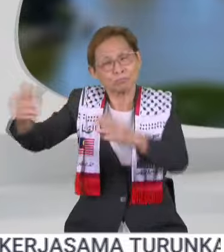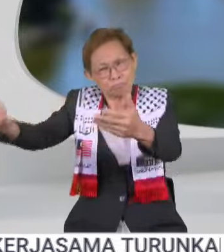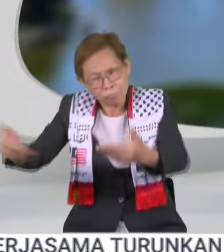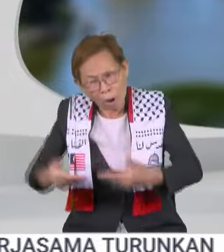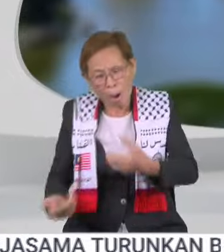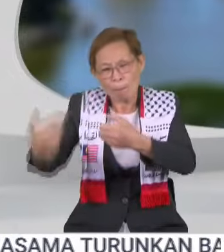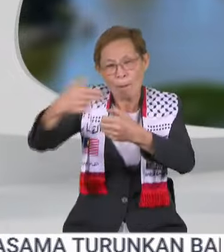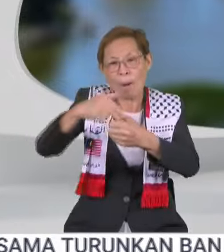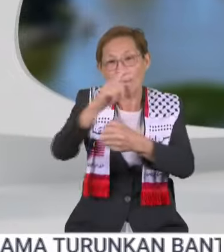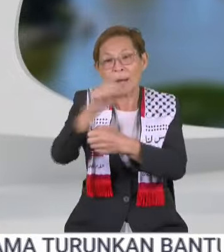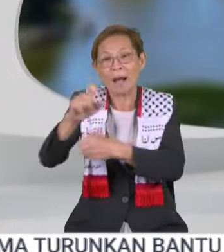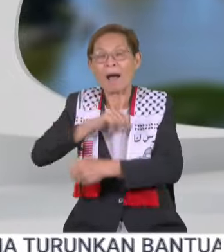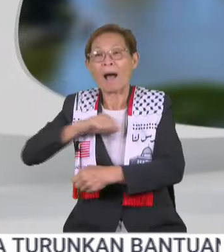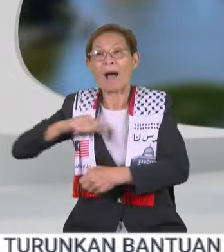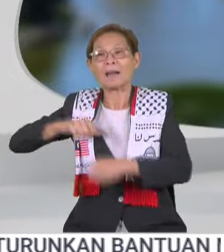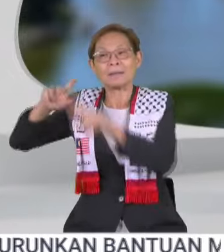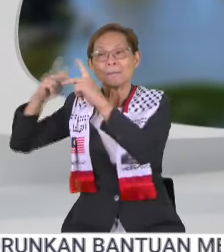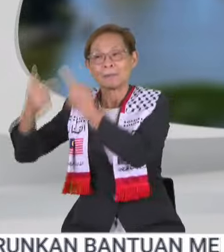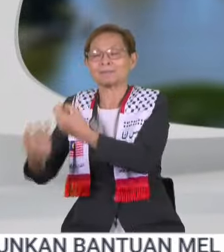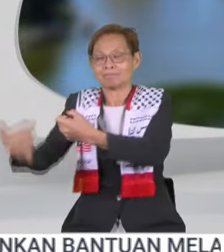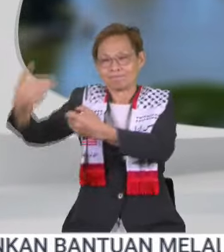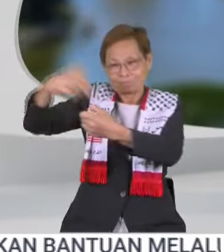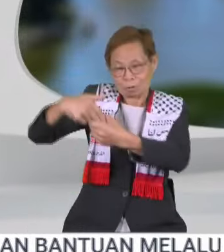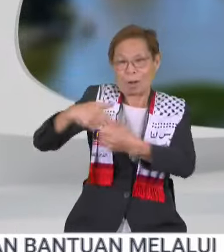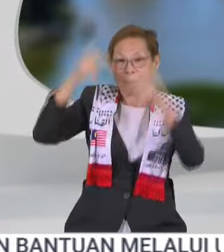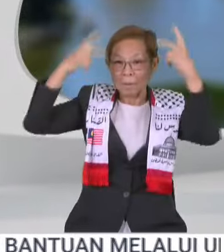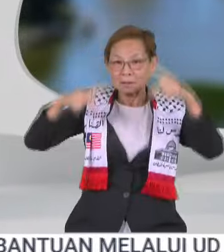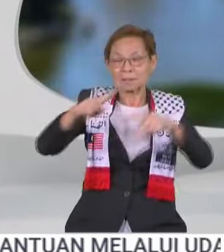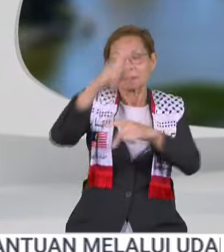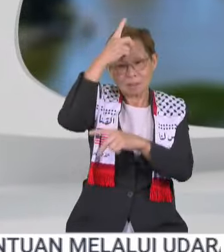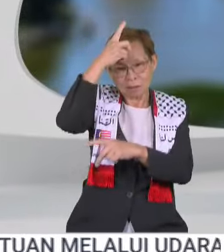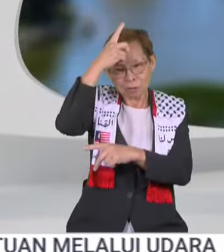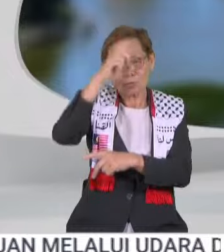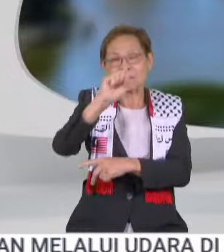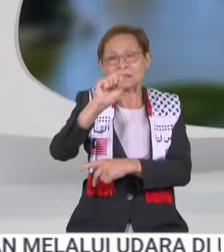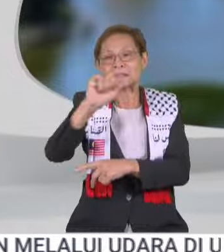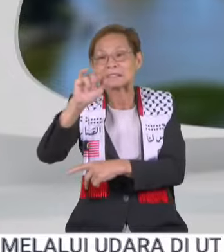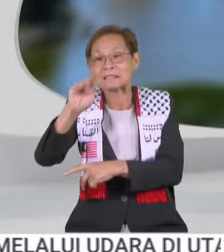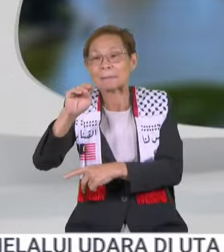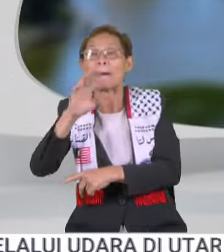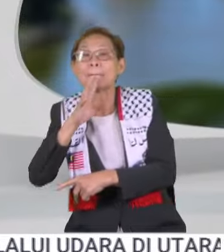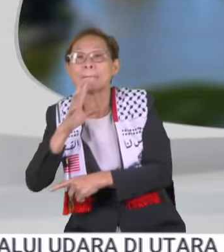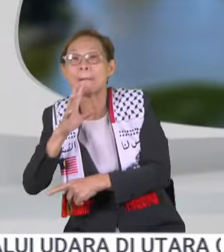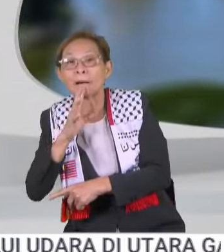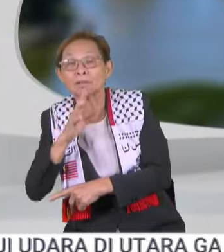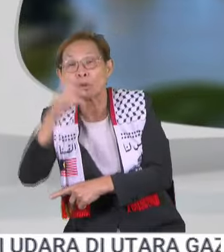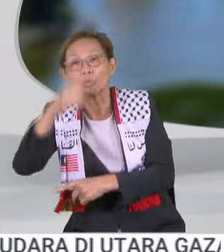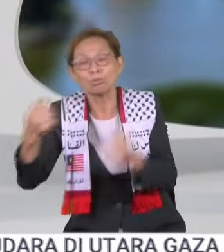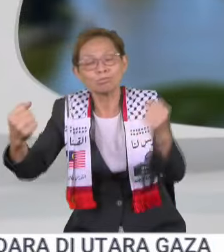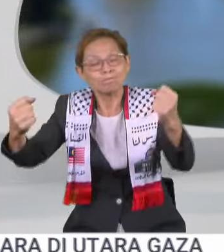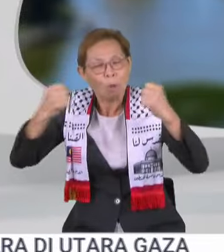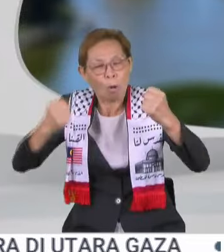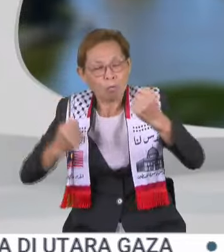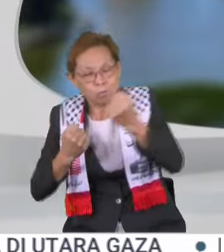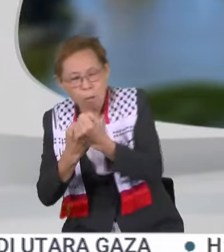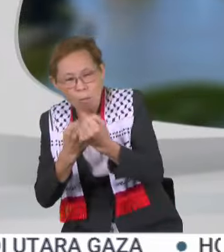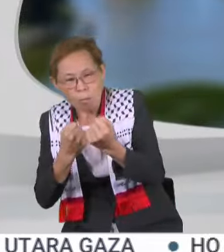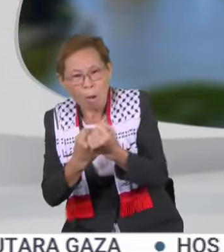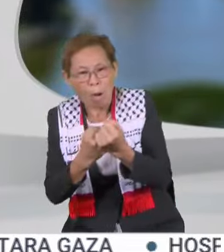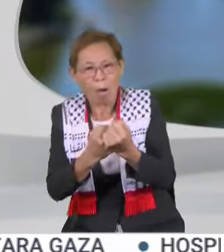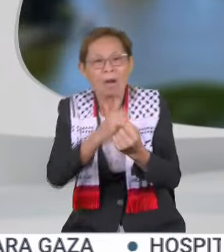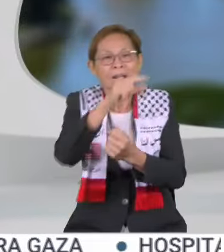mengalu-alukan penyertaan bekas ahli parti terbabit. Presidennya Dato' Amar Profesor Dr. Sim Kui Hian berkata, ia bagi memperkukuhkan sokongan